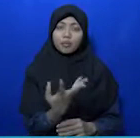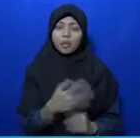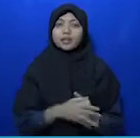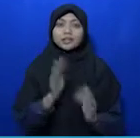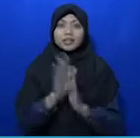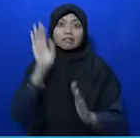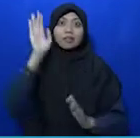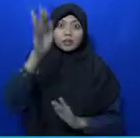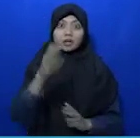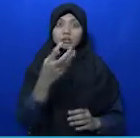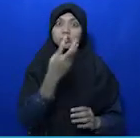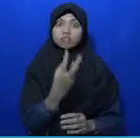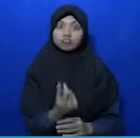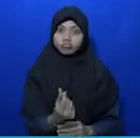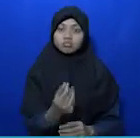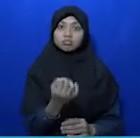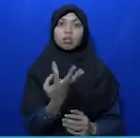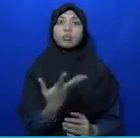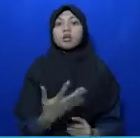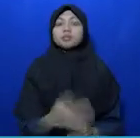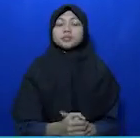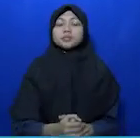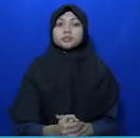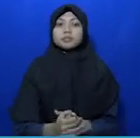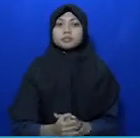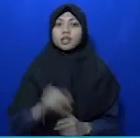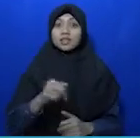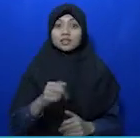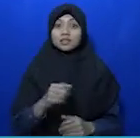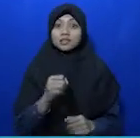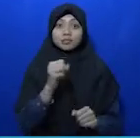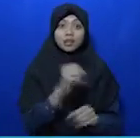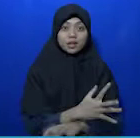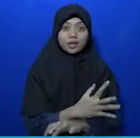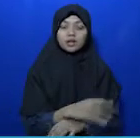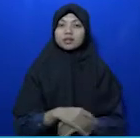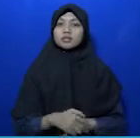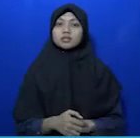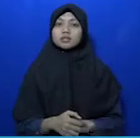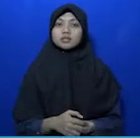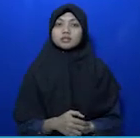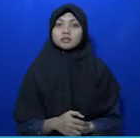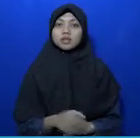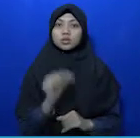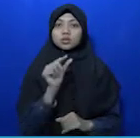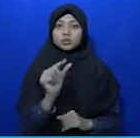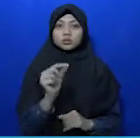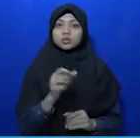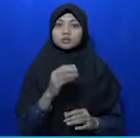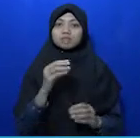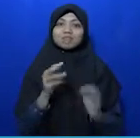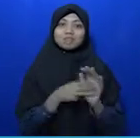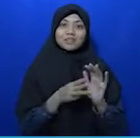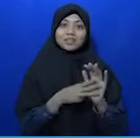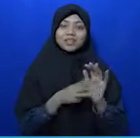apa, value kedepannya seperti apa. Nah itulah yang kita terapkan dalam pendekatan kita untuk menyelesaikan Rio